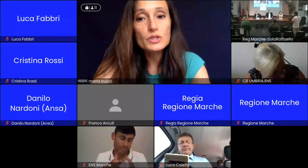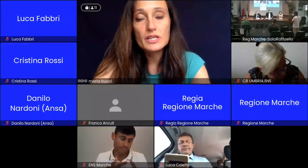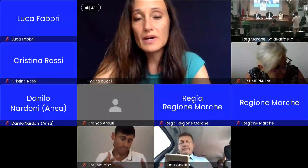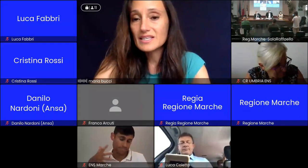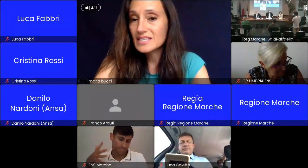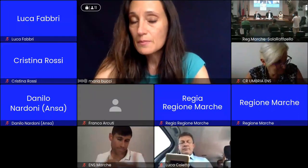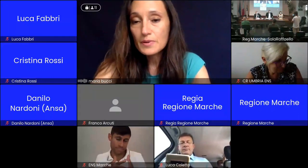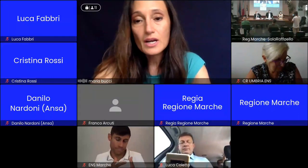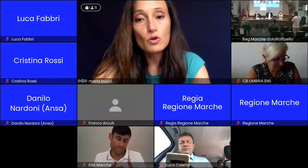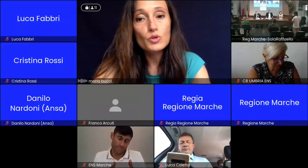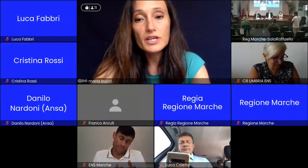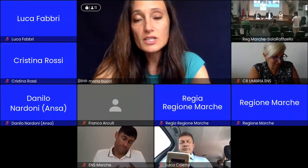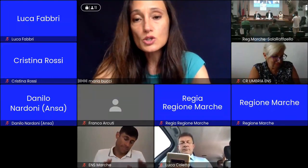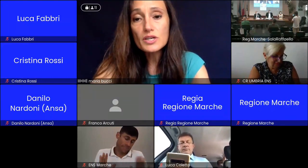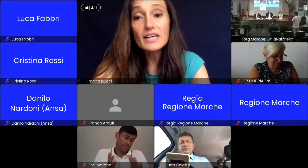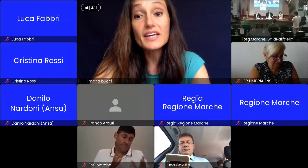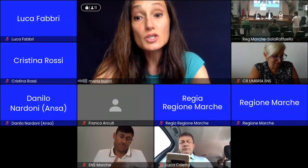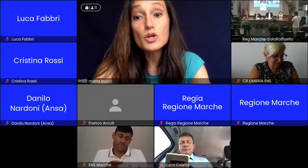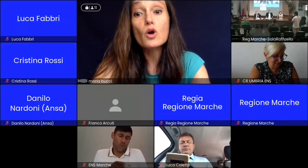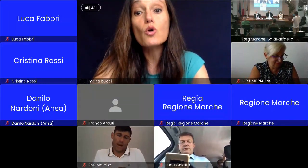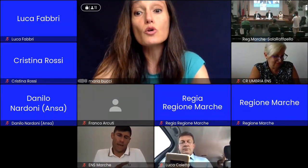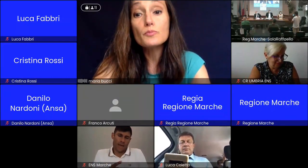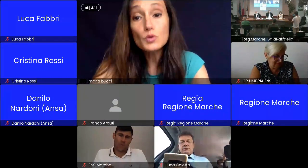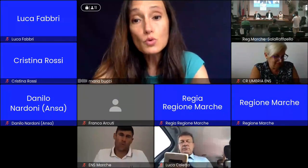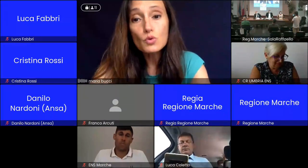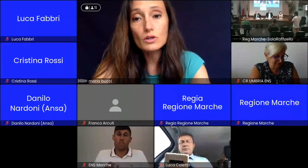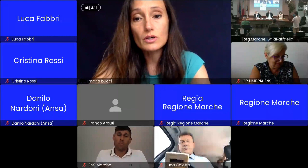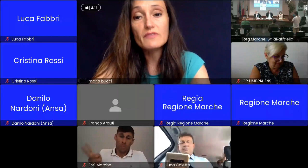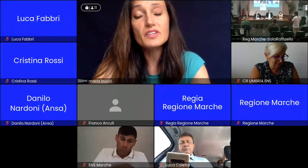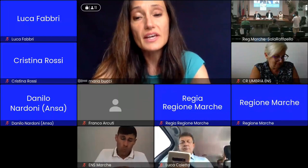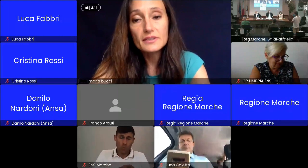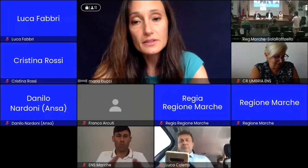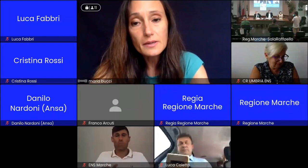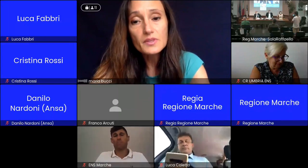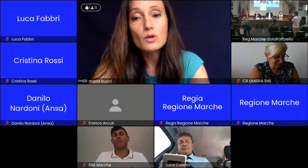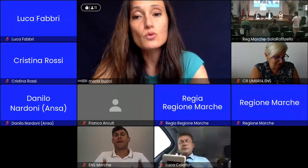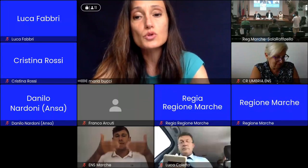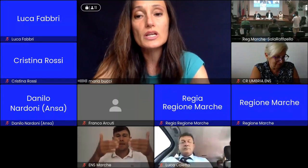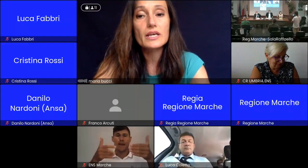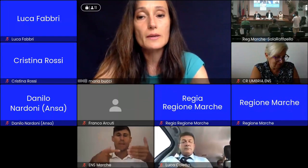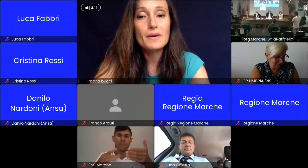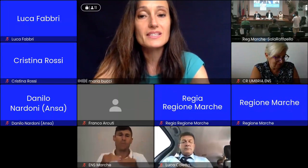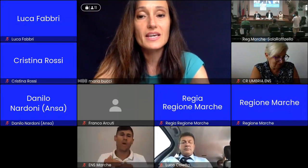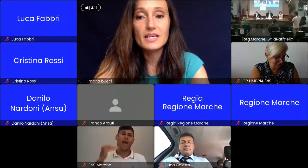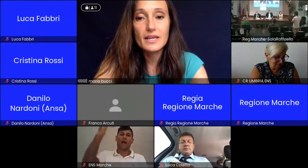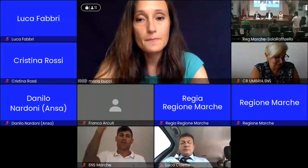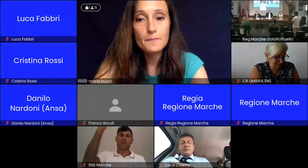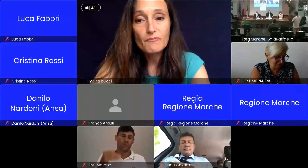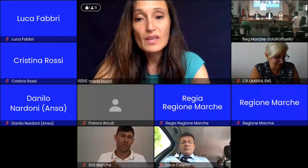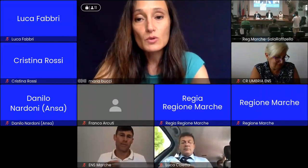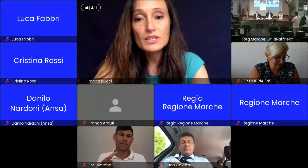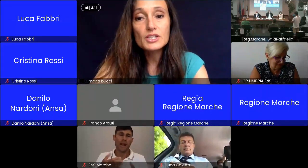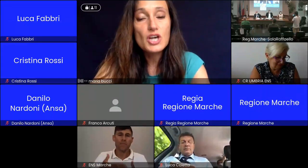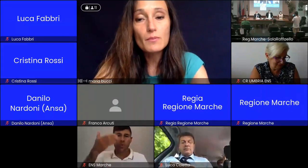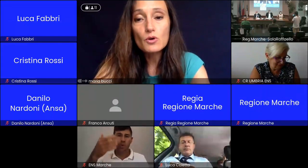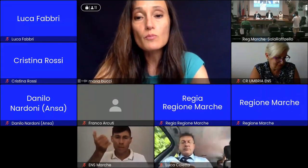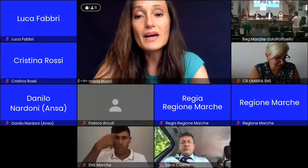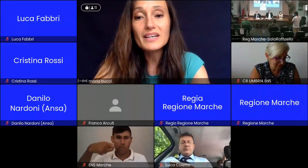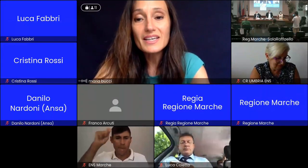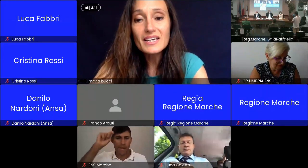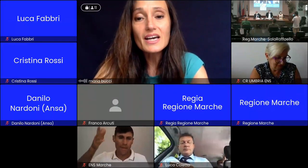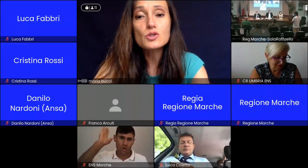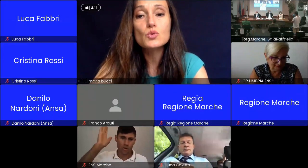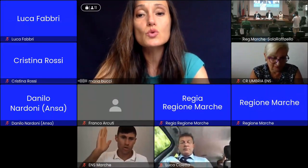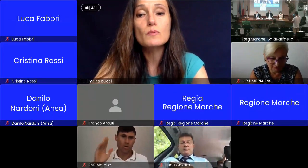persone sorde rimane sempre la comunicazione e adesso è ancor più evidente dall'uso delle mascherine. Quindi